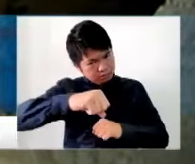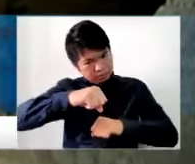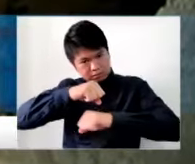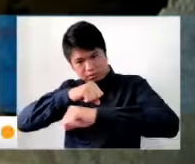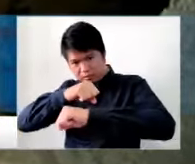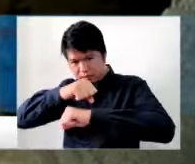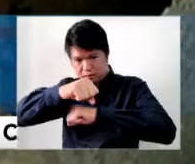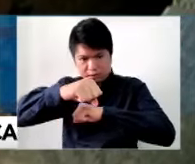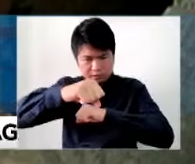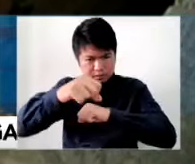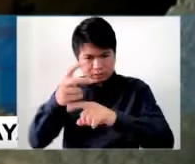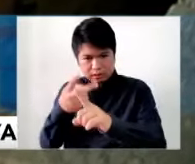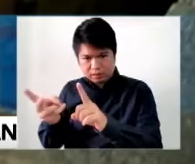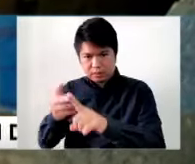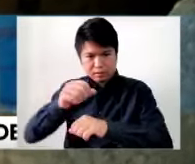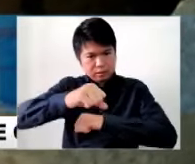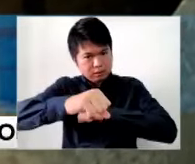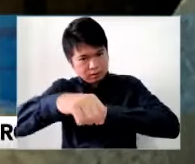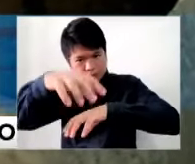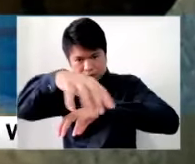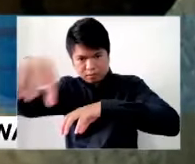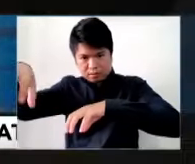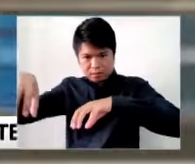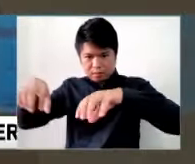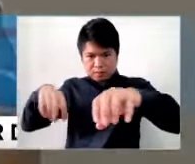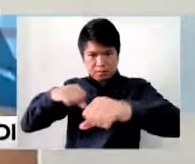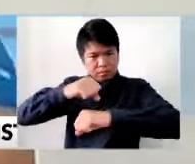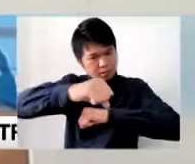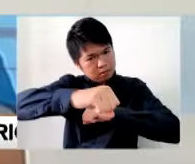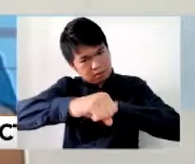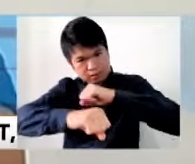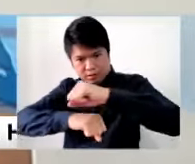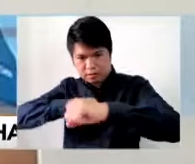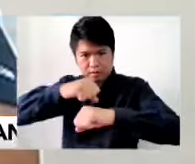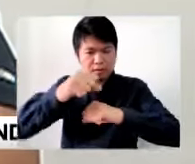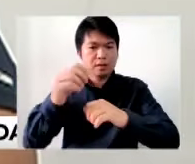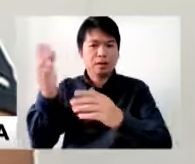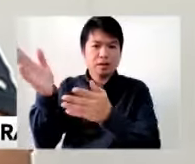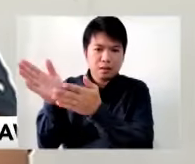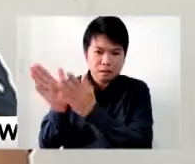para humingi ng tulong. Pagdating ko po doon, may lalaki pala doon na nakahiga.